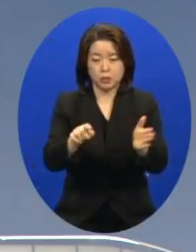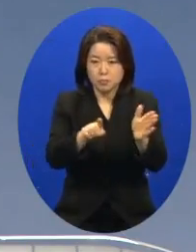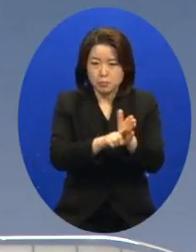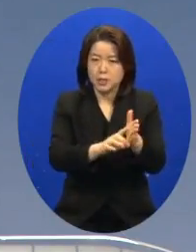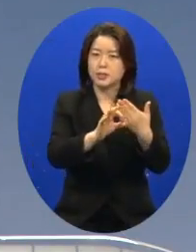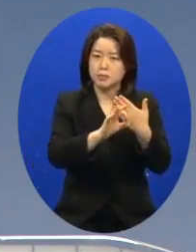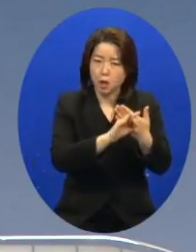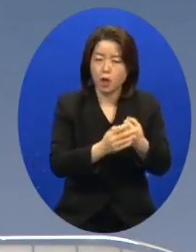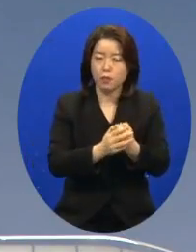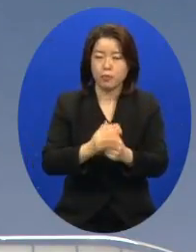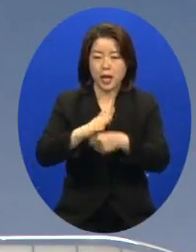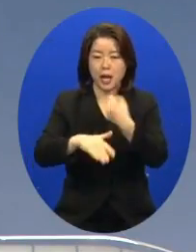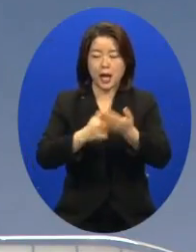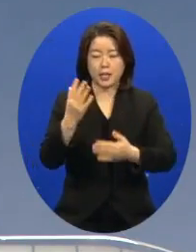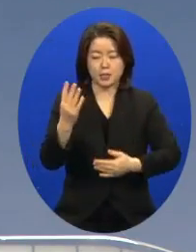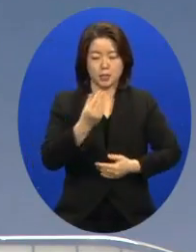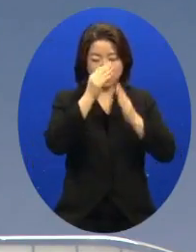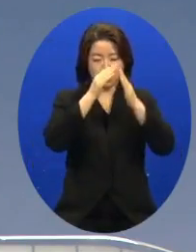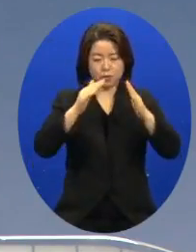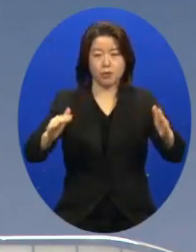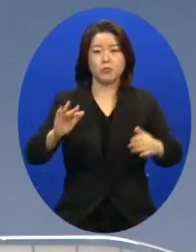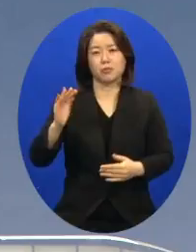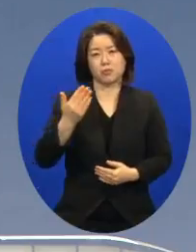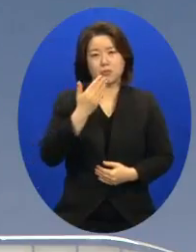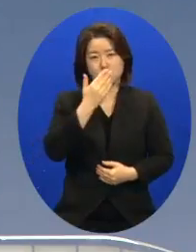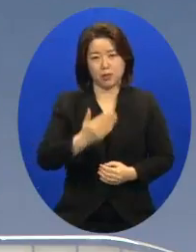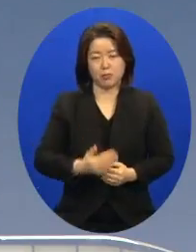하나님의 성전이 됩니다